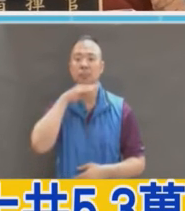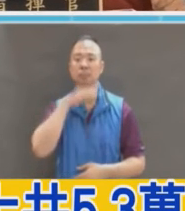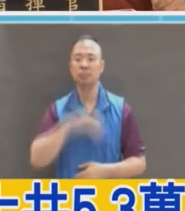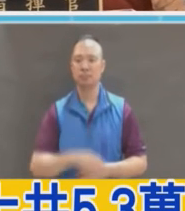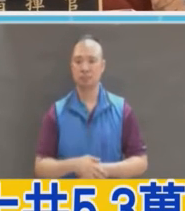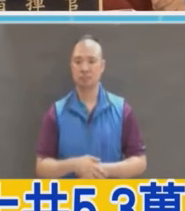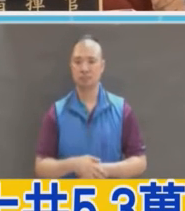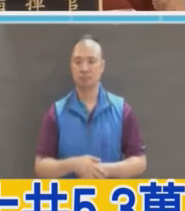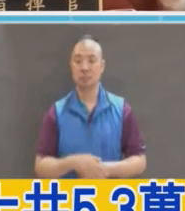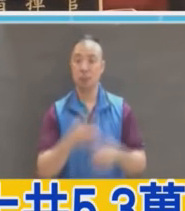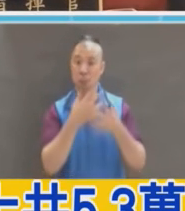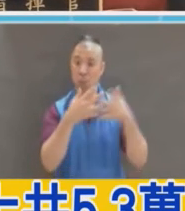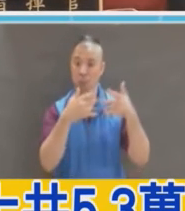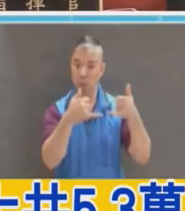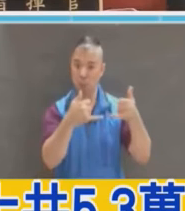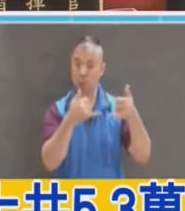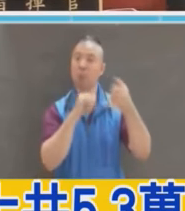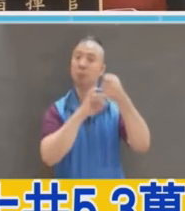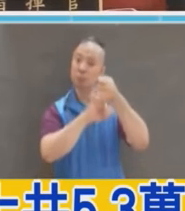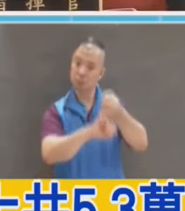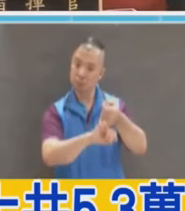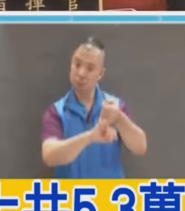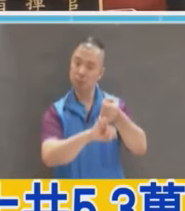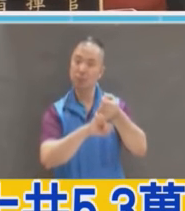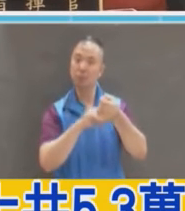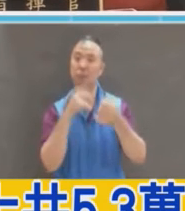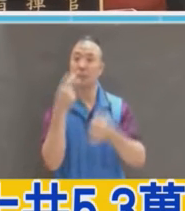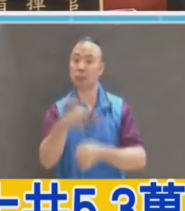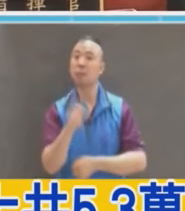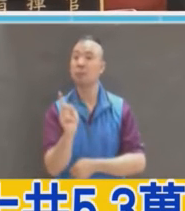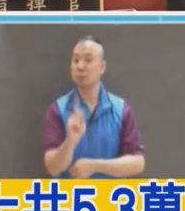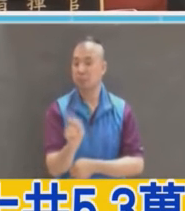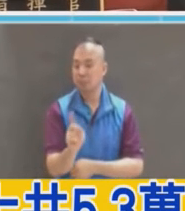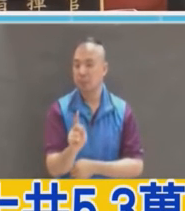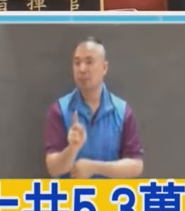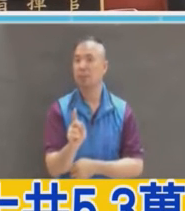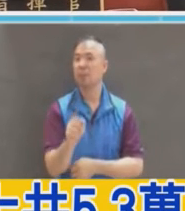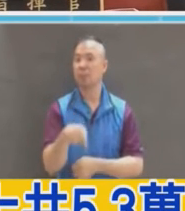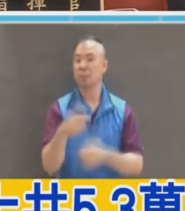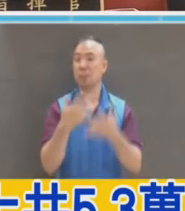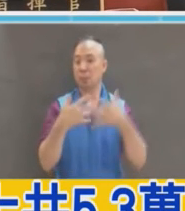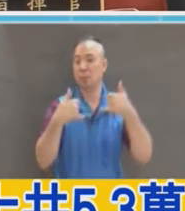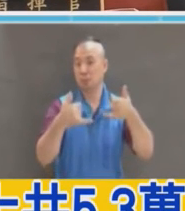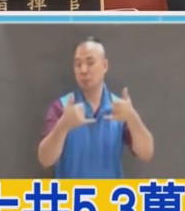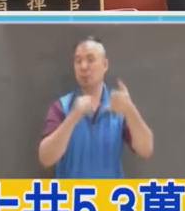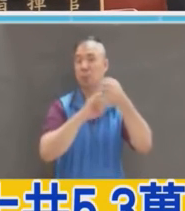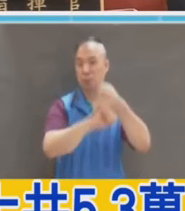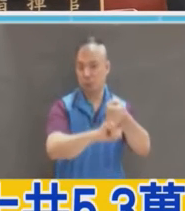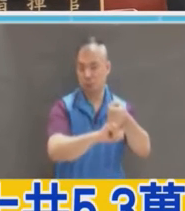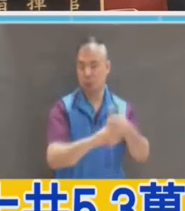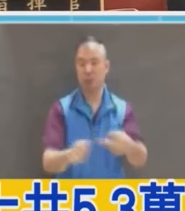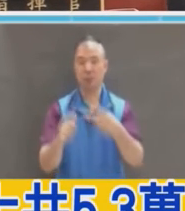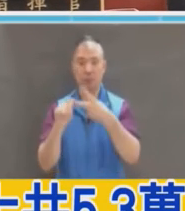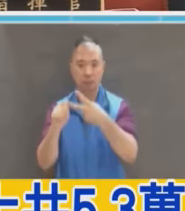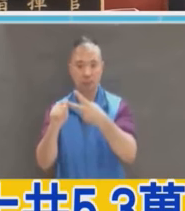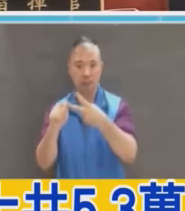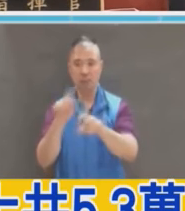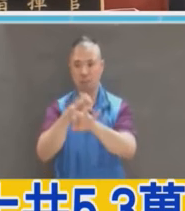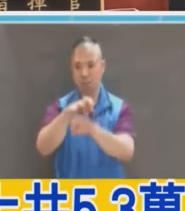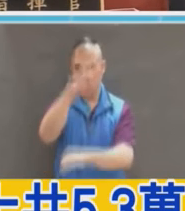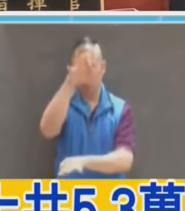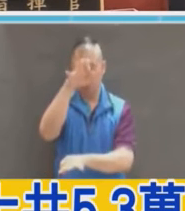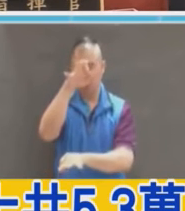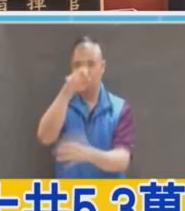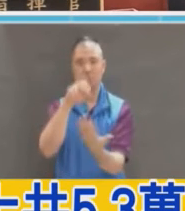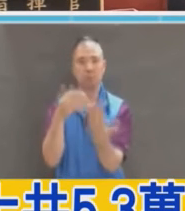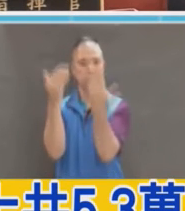的接种站。所以这个部分85岁以上长者用线上预约的方式，然后里